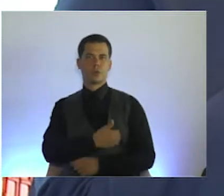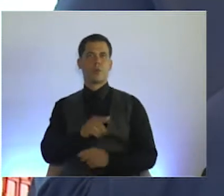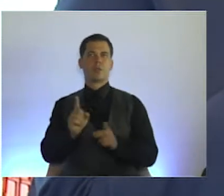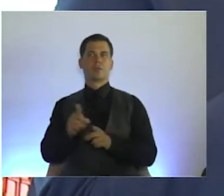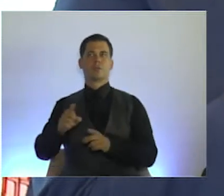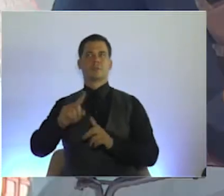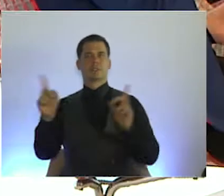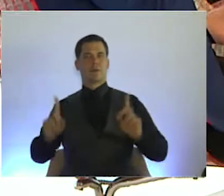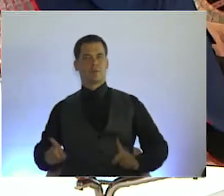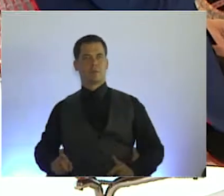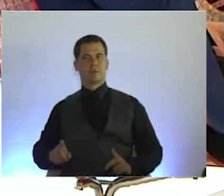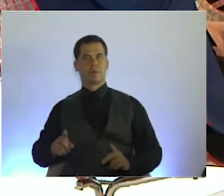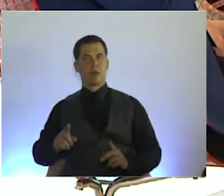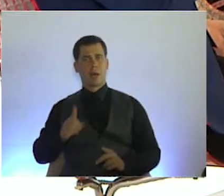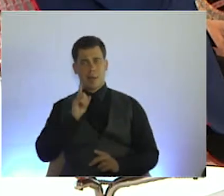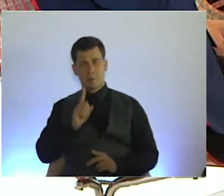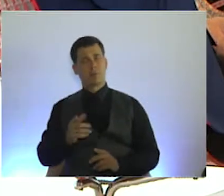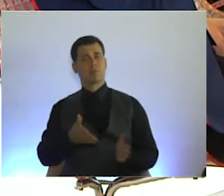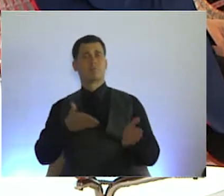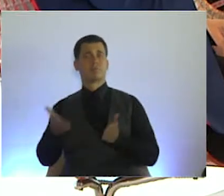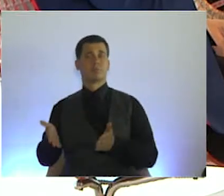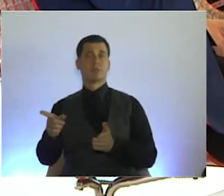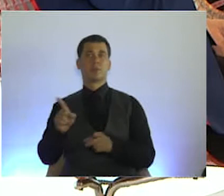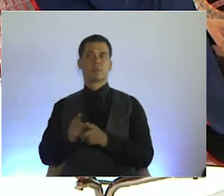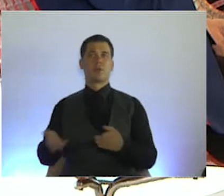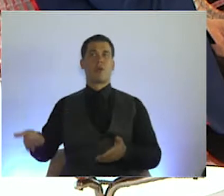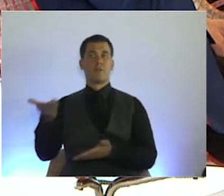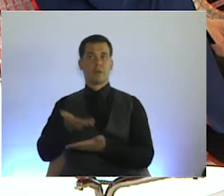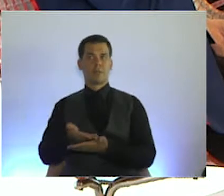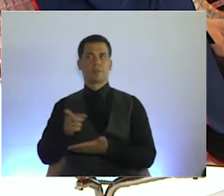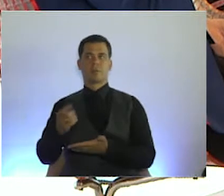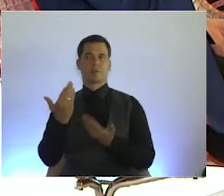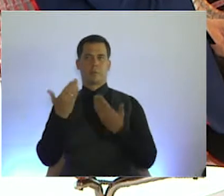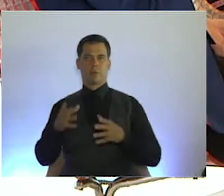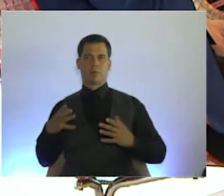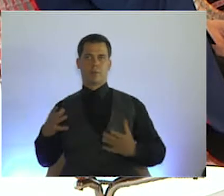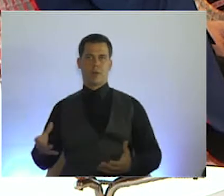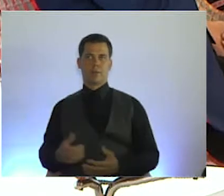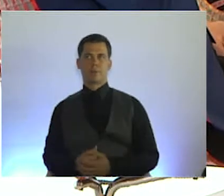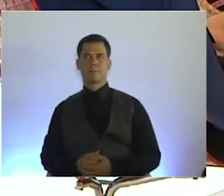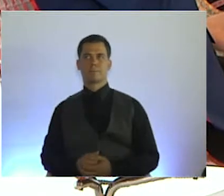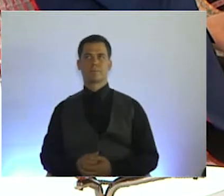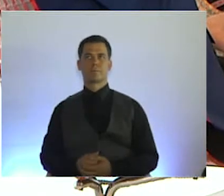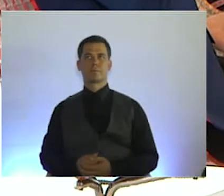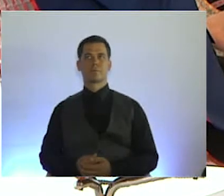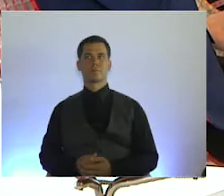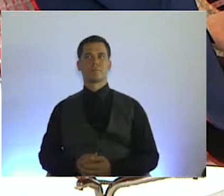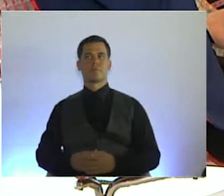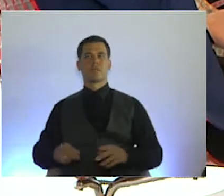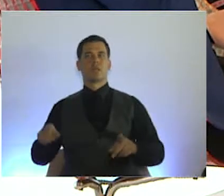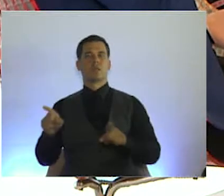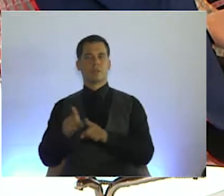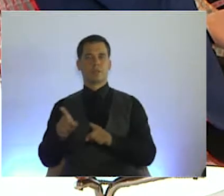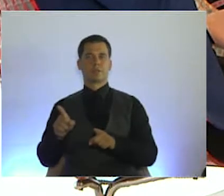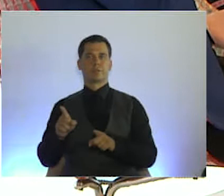szkolnictwo zawodowe, ale tym niemniej jednak też ta oferta jest, proszę Państwa, bardzo bogata. I my